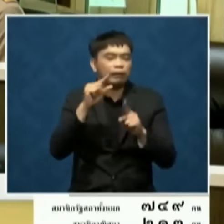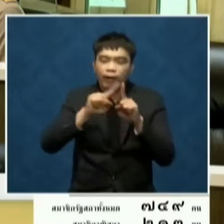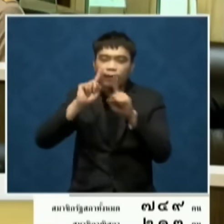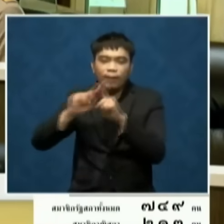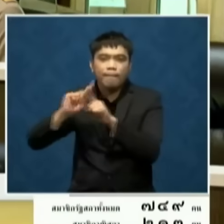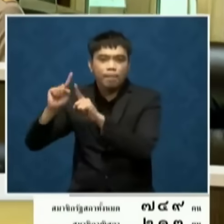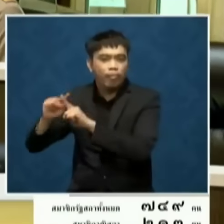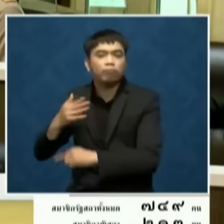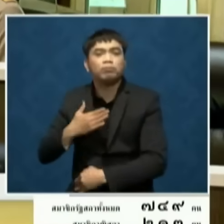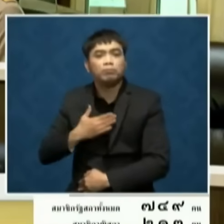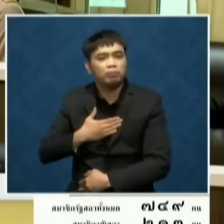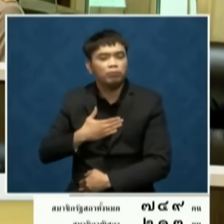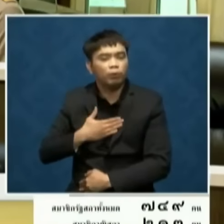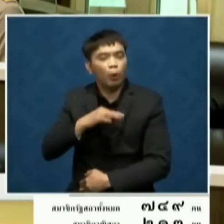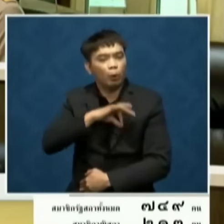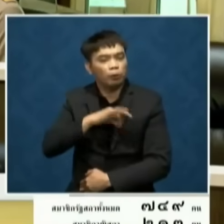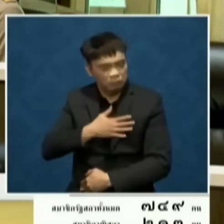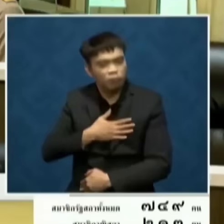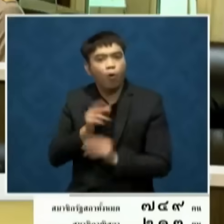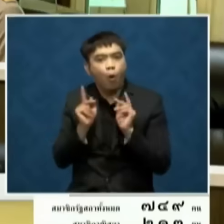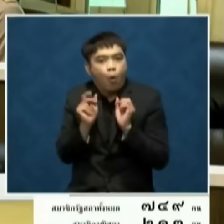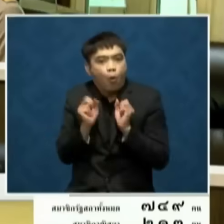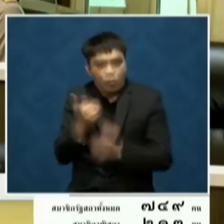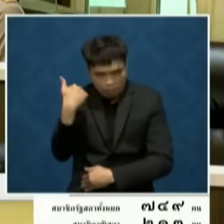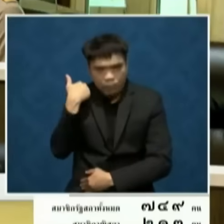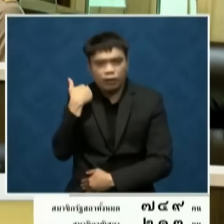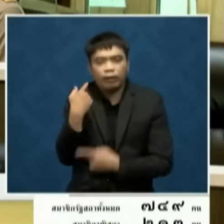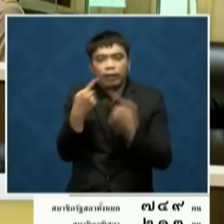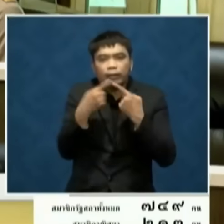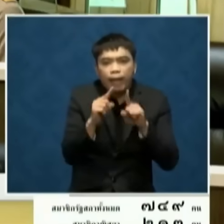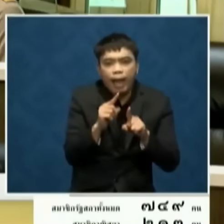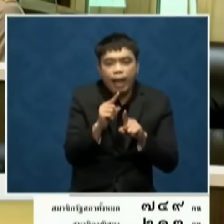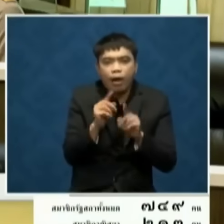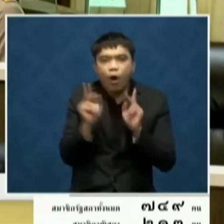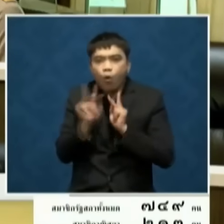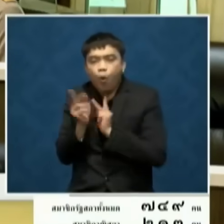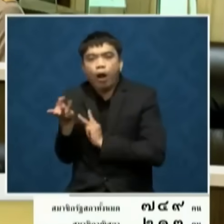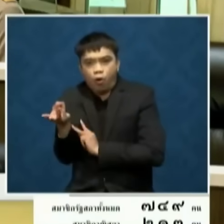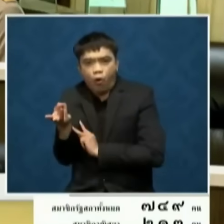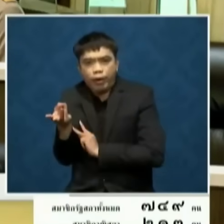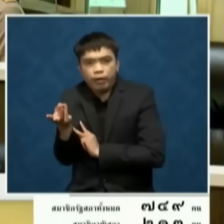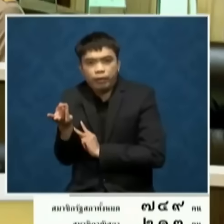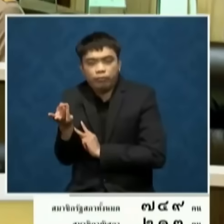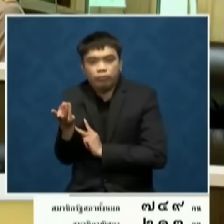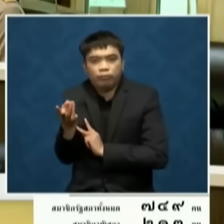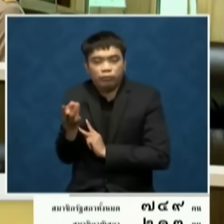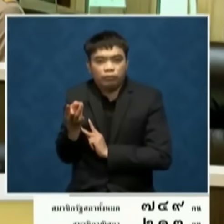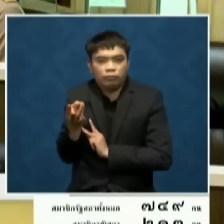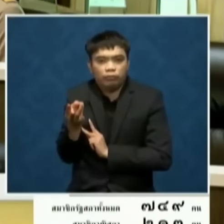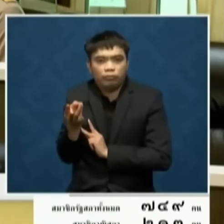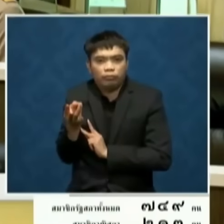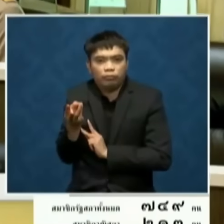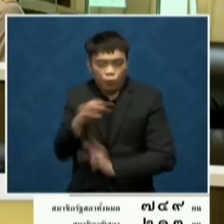จึงไม่ลงคะแนนเสียงให้ก็ย้ำว่าพรรคก้าวไกลได้คะแนนจากประชาชนแค่14ล้านเสียงอย่าสำคัญว่าตัวเองเนี่ย